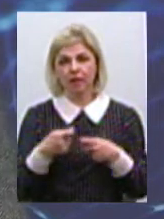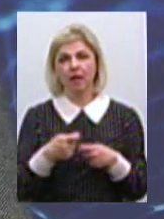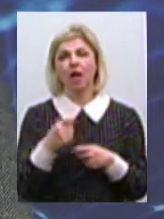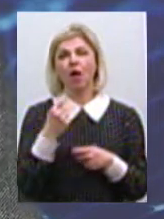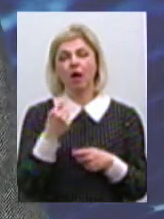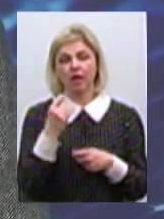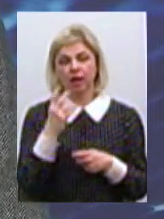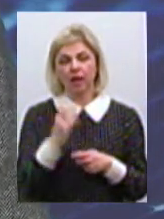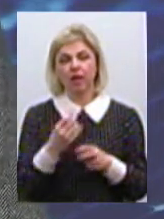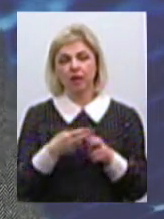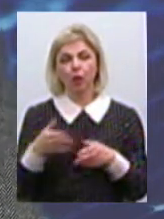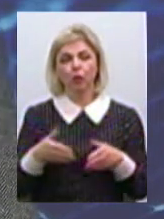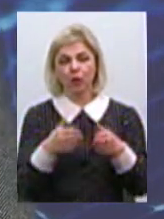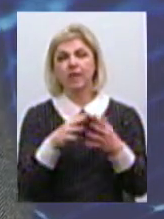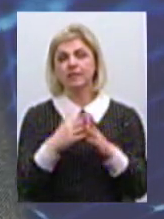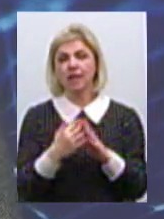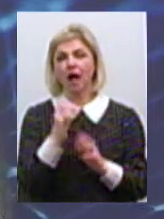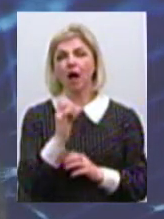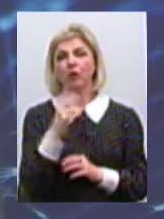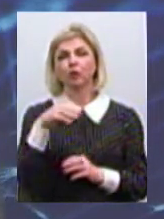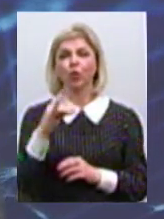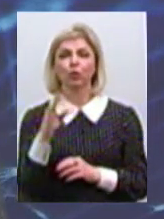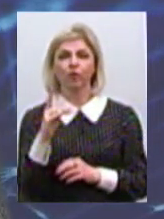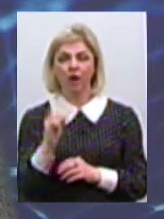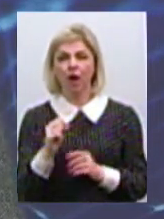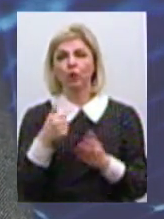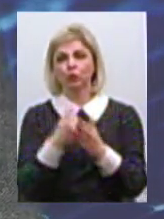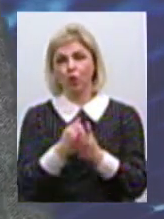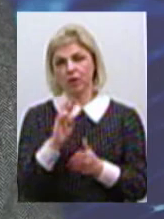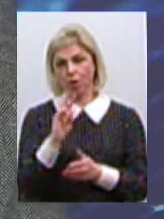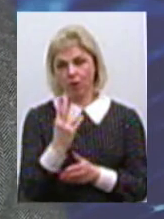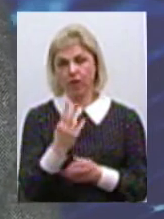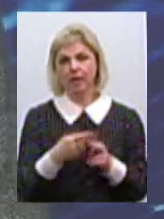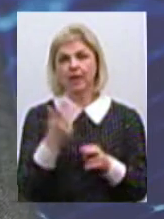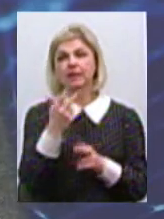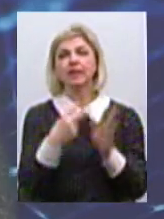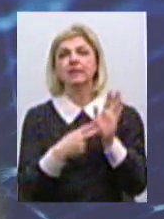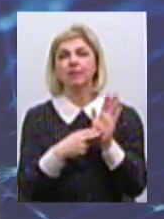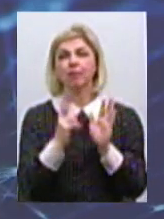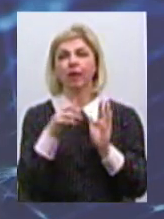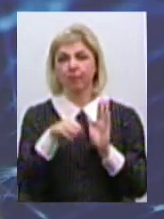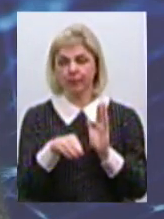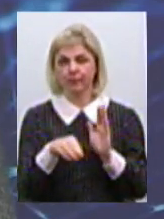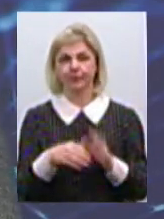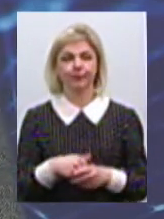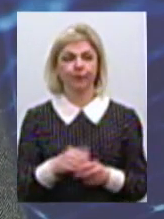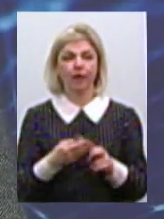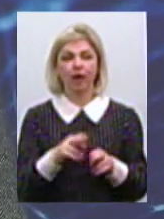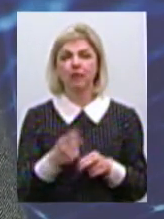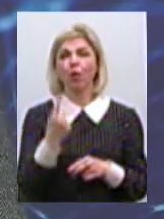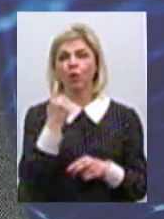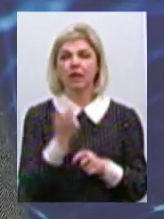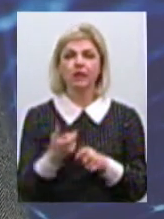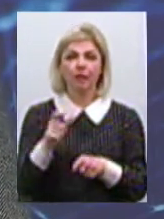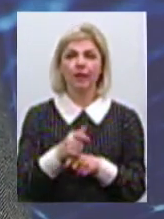Н-14 від ділянки від села Антонівка до в сторону міста Миколаєво. Це 37 кілометрів. Це один з